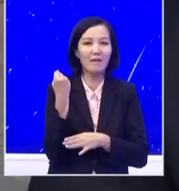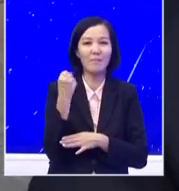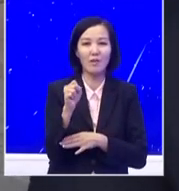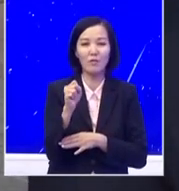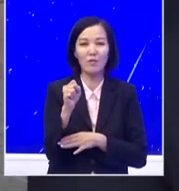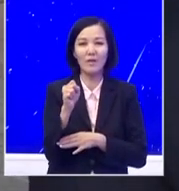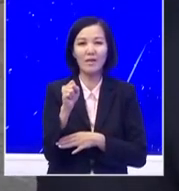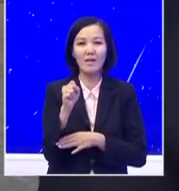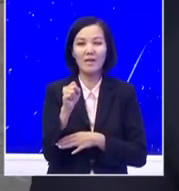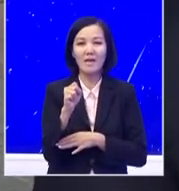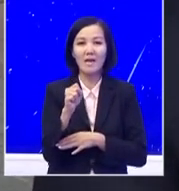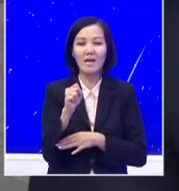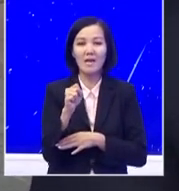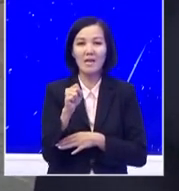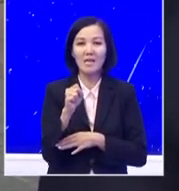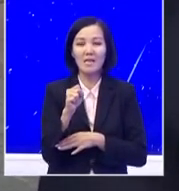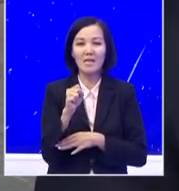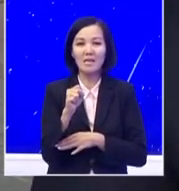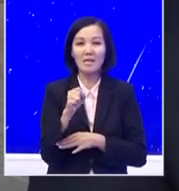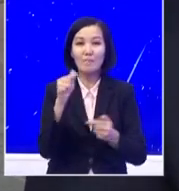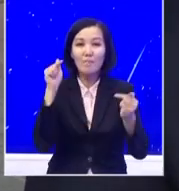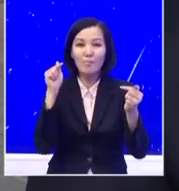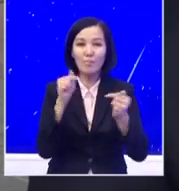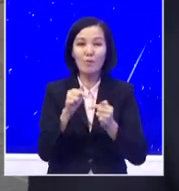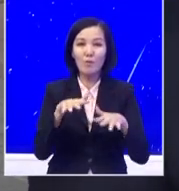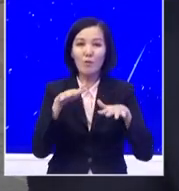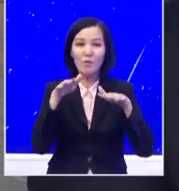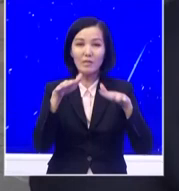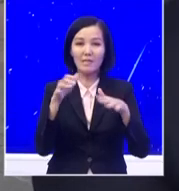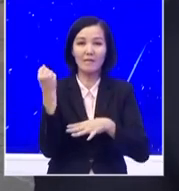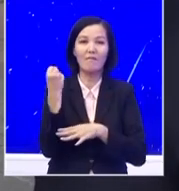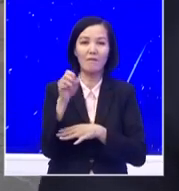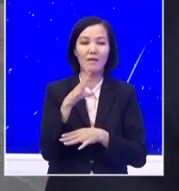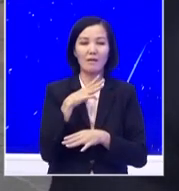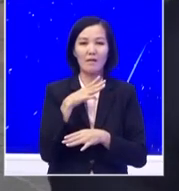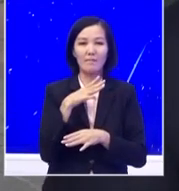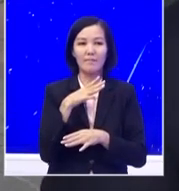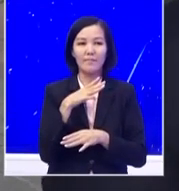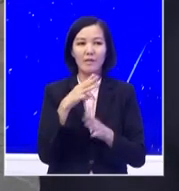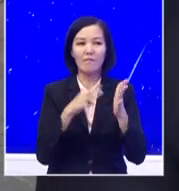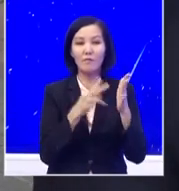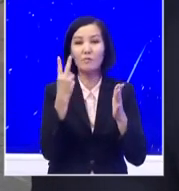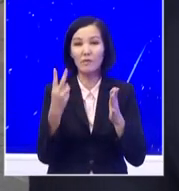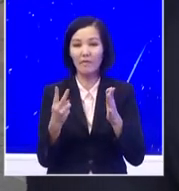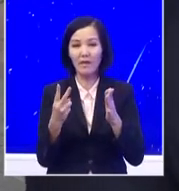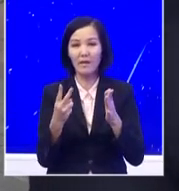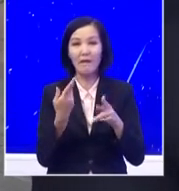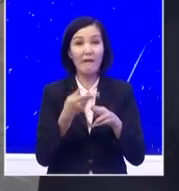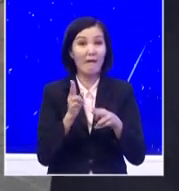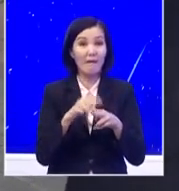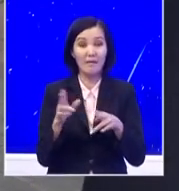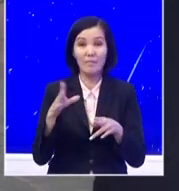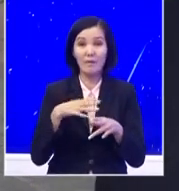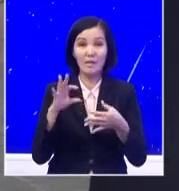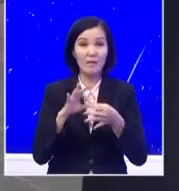Я как тигр бросился, говорит, на своего соперника и выиграл ее со счетом 8-2. А это был олимпийский